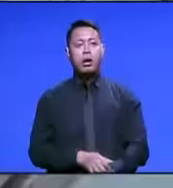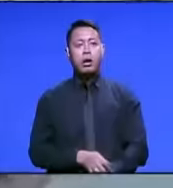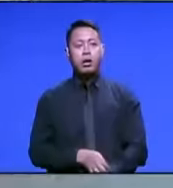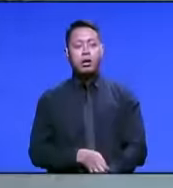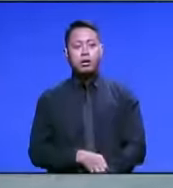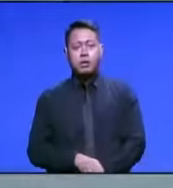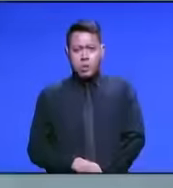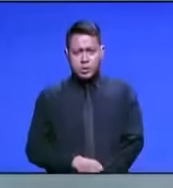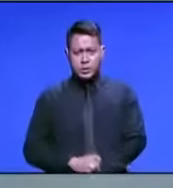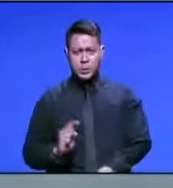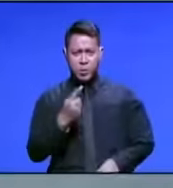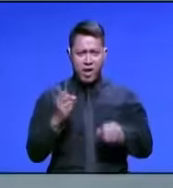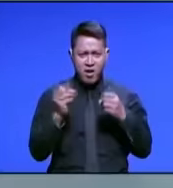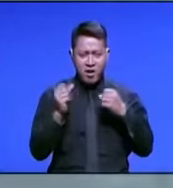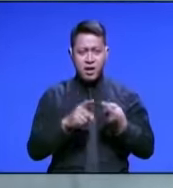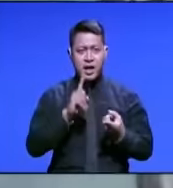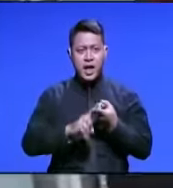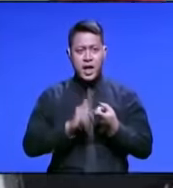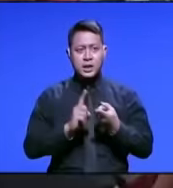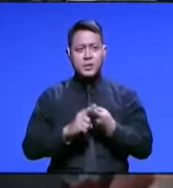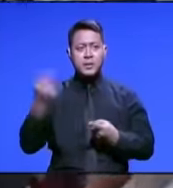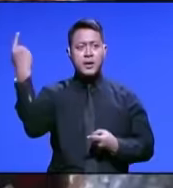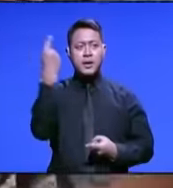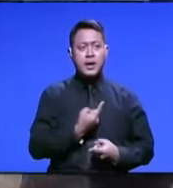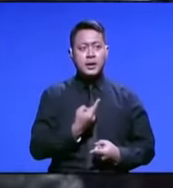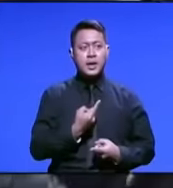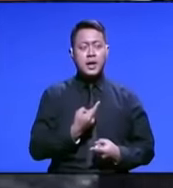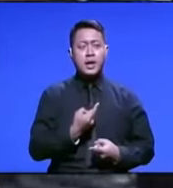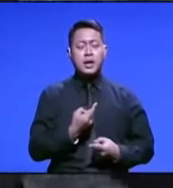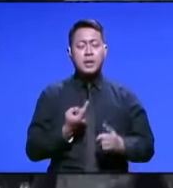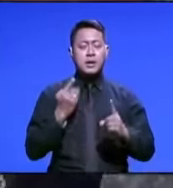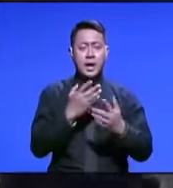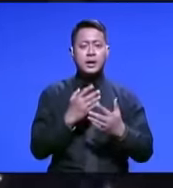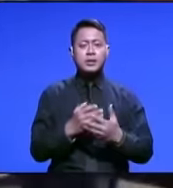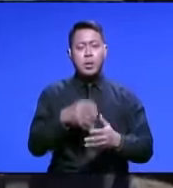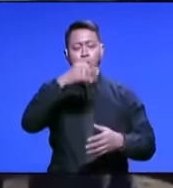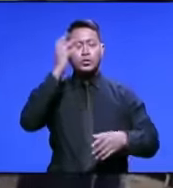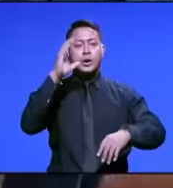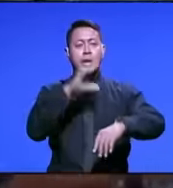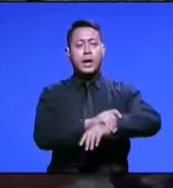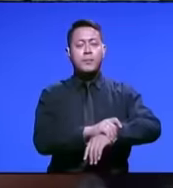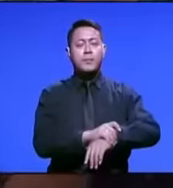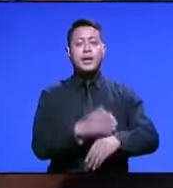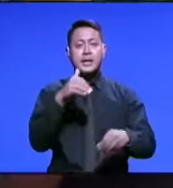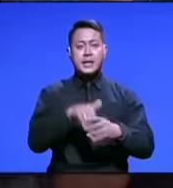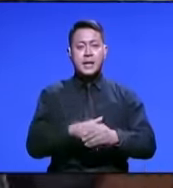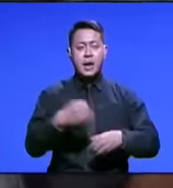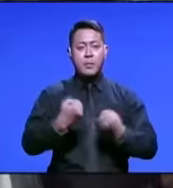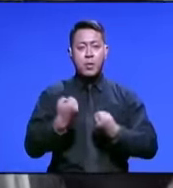Sempat terjadi keributan saat rekan-rekan korban datang ke lokasi kejadian dan berusaha mendekati pelaku yang sudah diamankan polisi di dalam